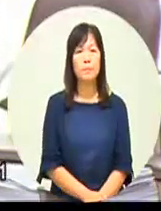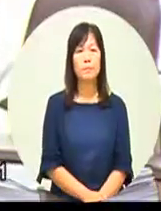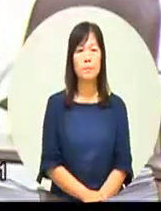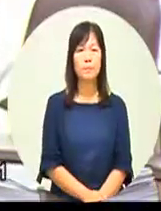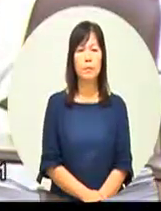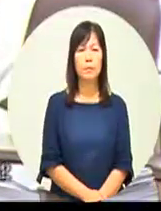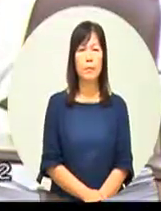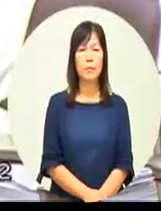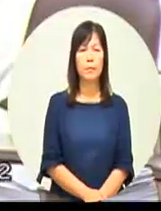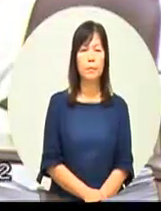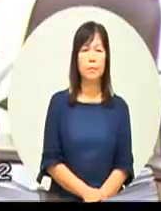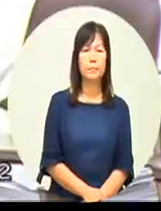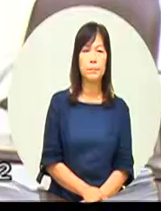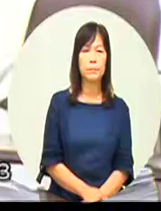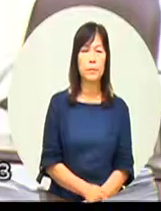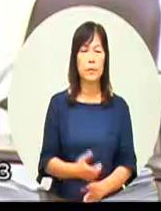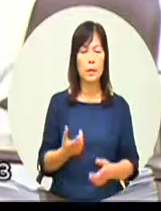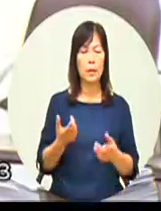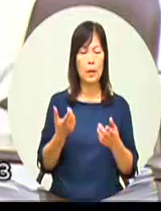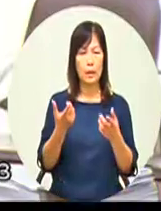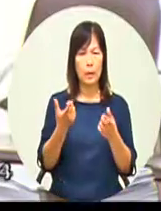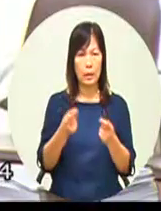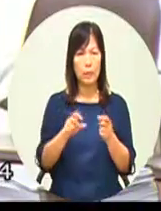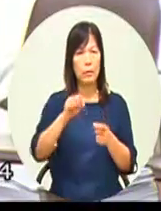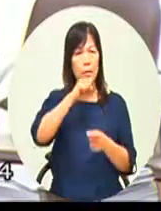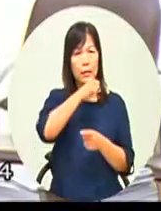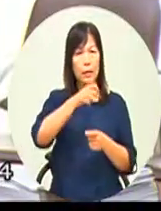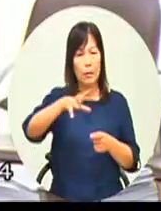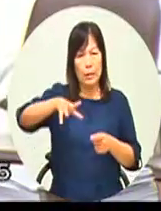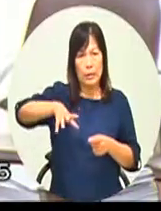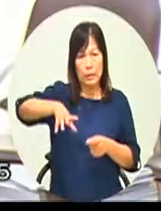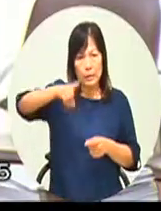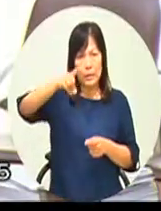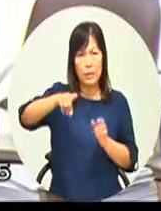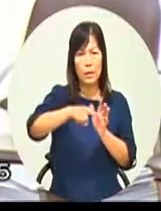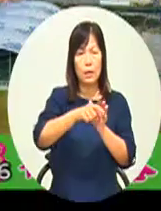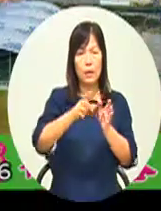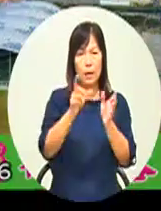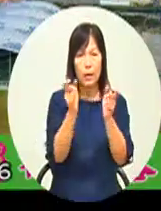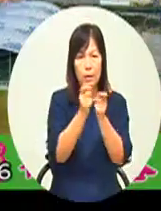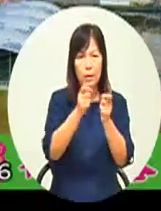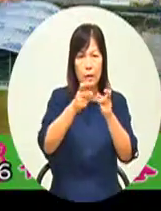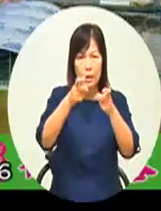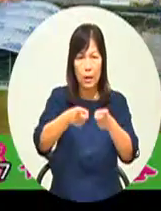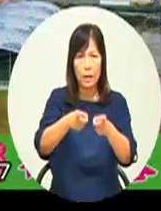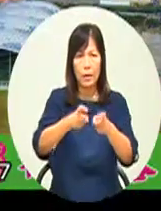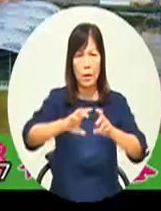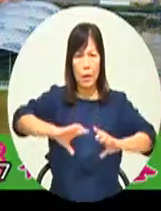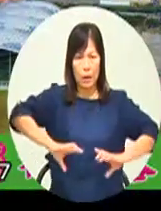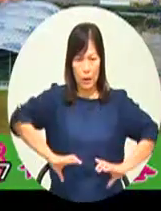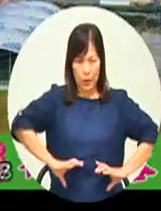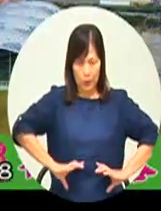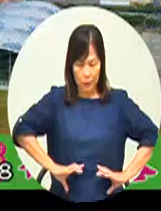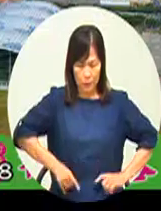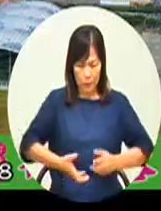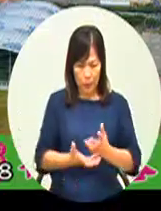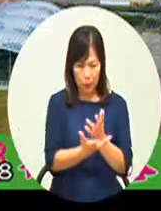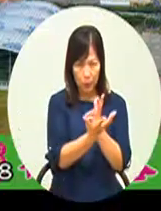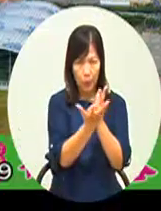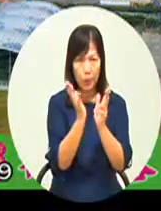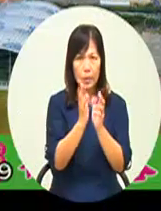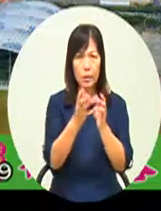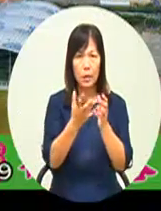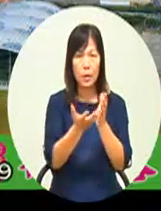那这个也是台湾第一座哦，临港国际级哈的会展中心，